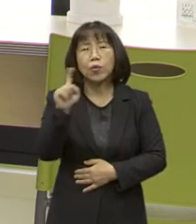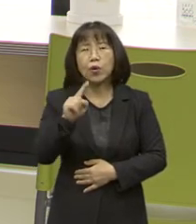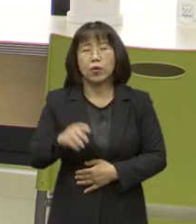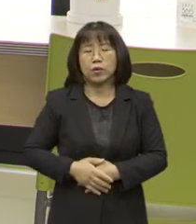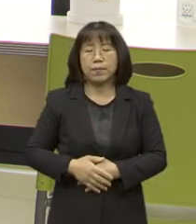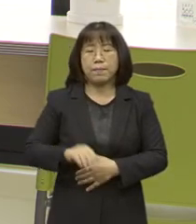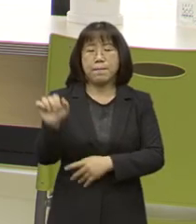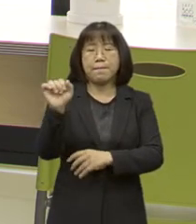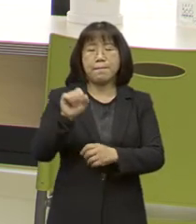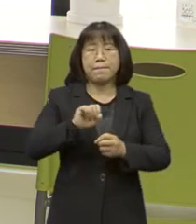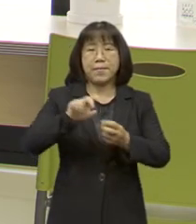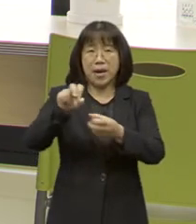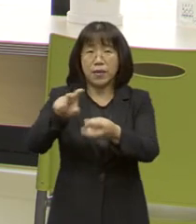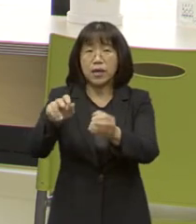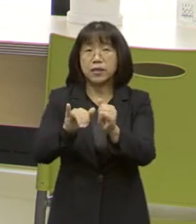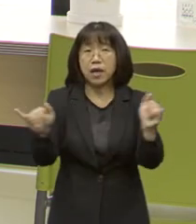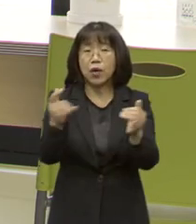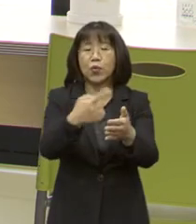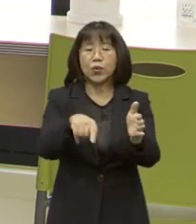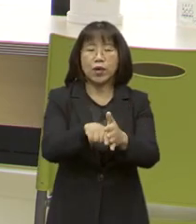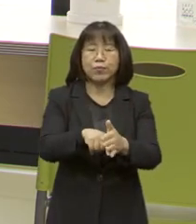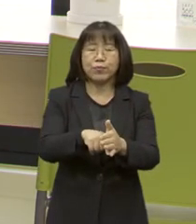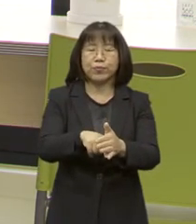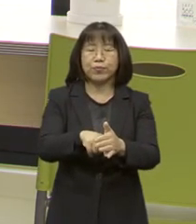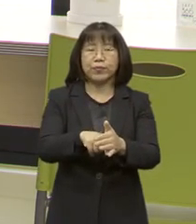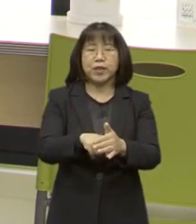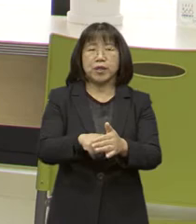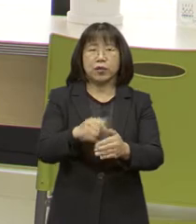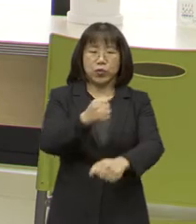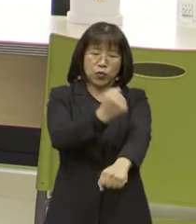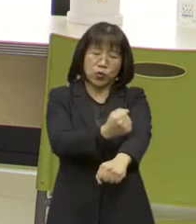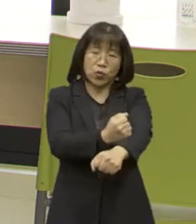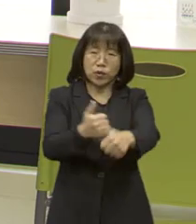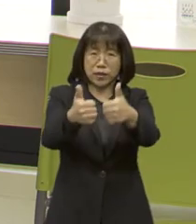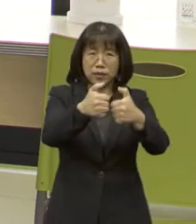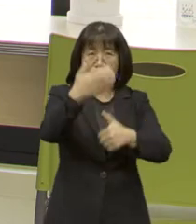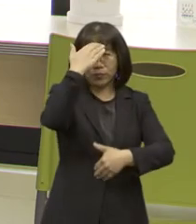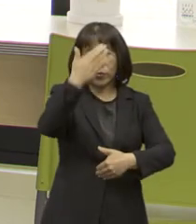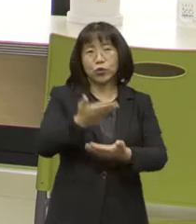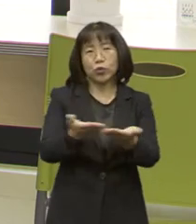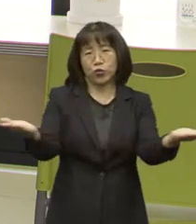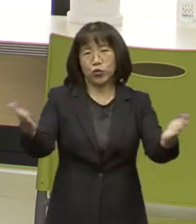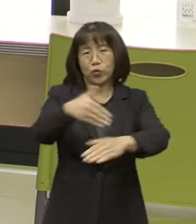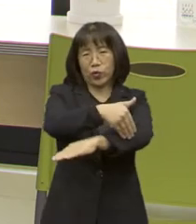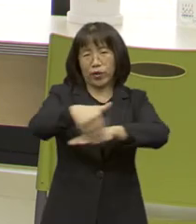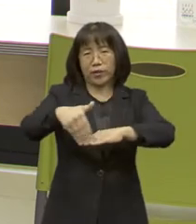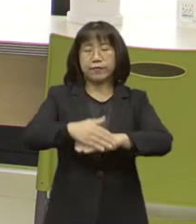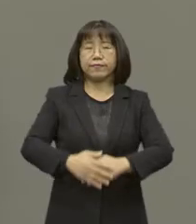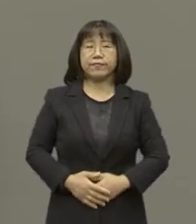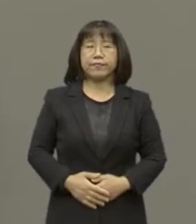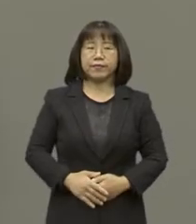받기 어려운 이동노동자들을 위한 무료 노동상담도 진행할 예정입니다.